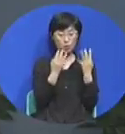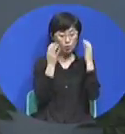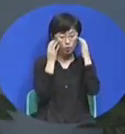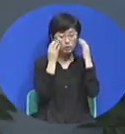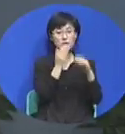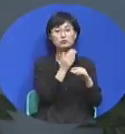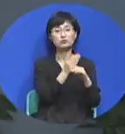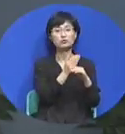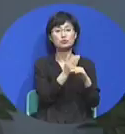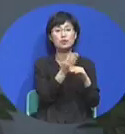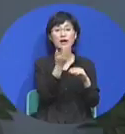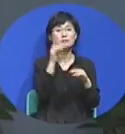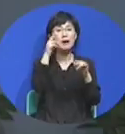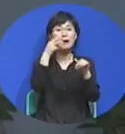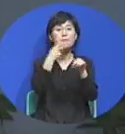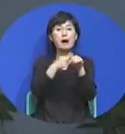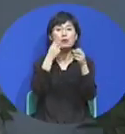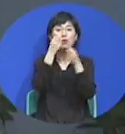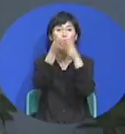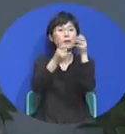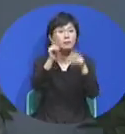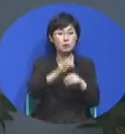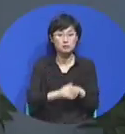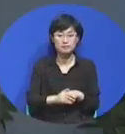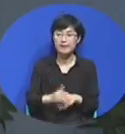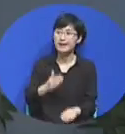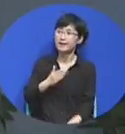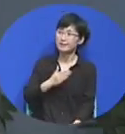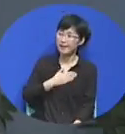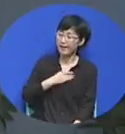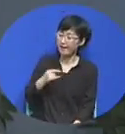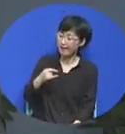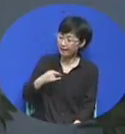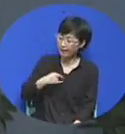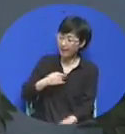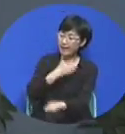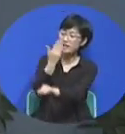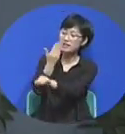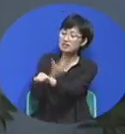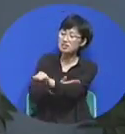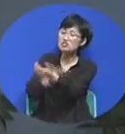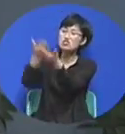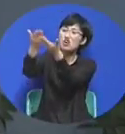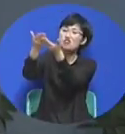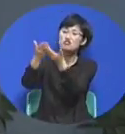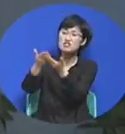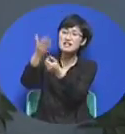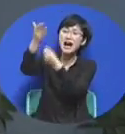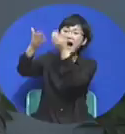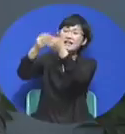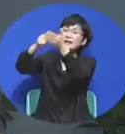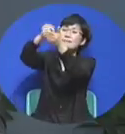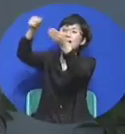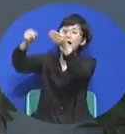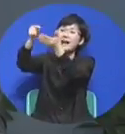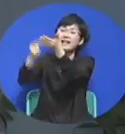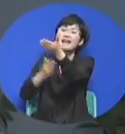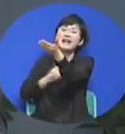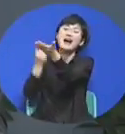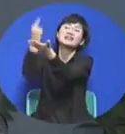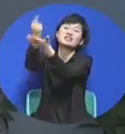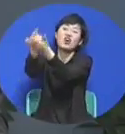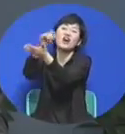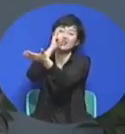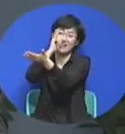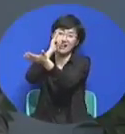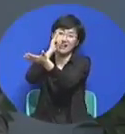in prison, but this is what he confessed. 내게 능력 주시는 자 안에 있다. He says, I am in him who gives